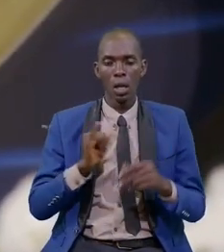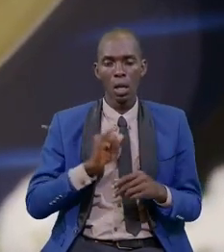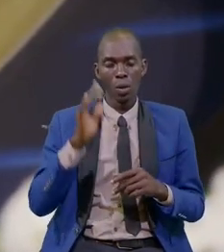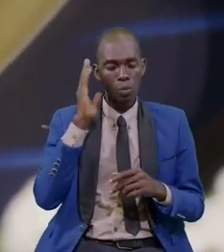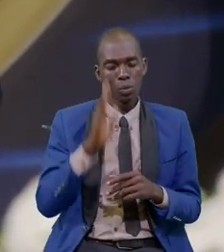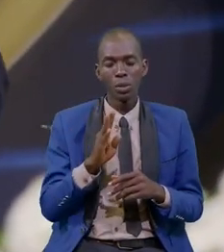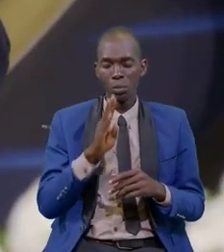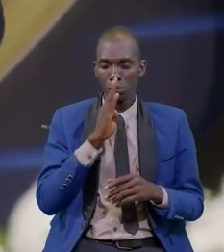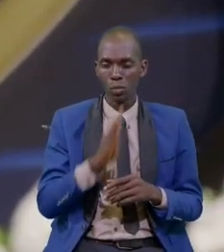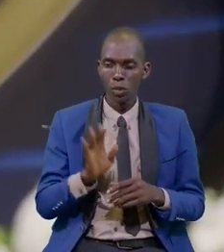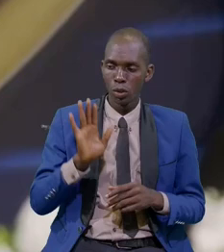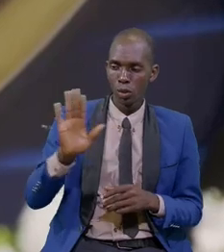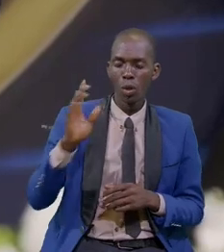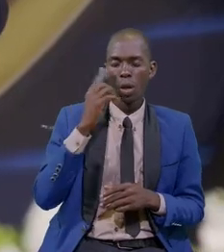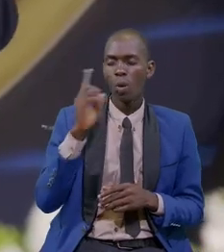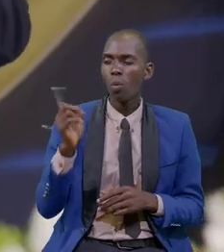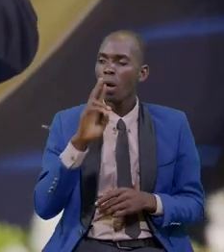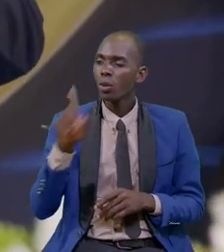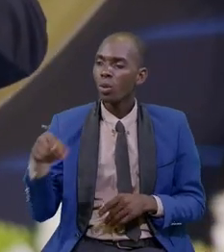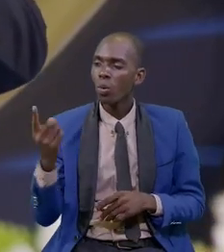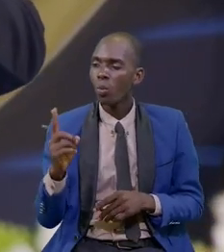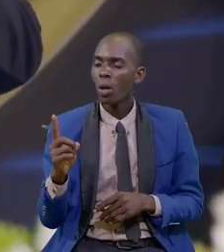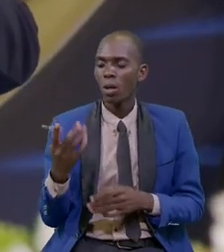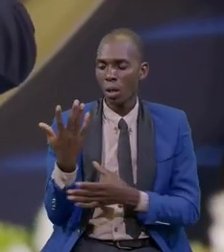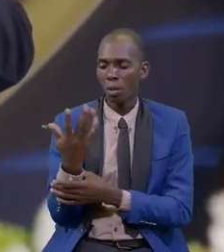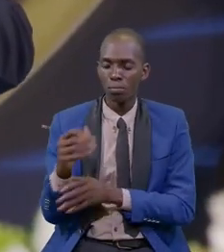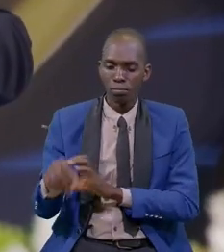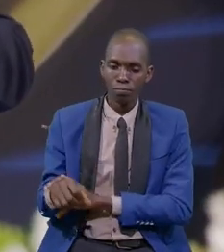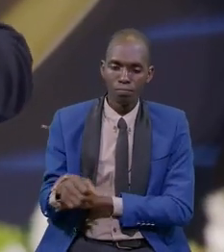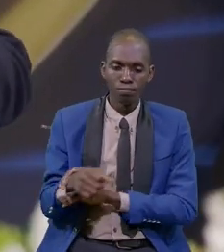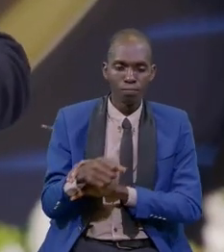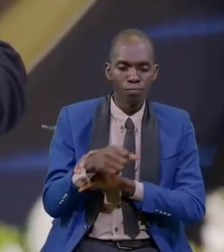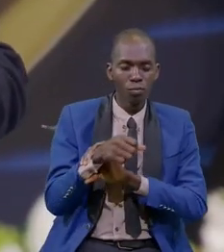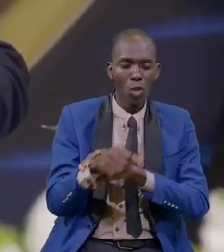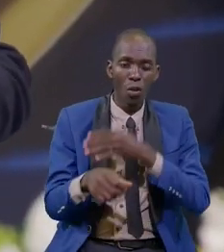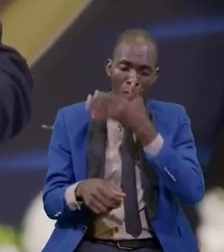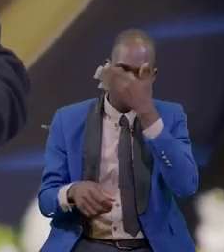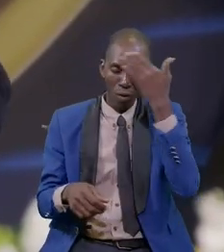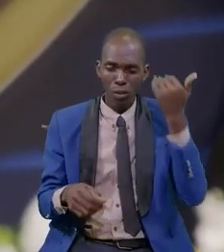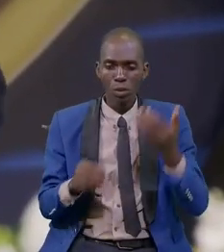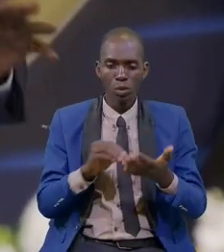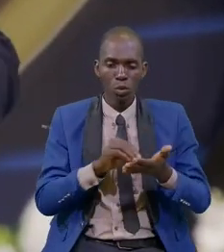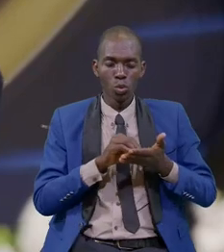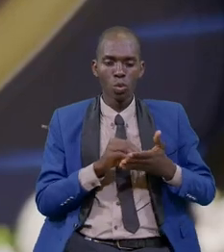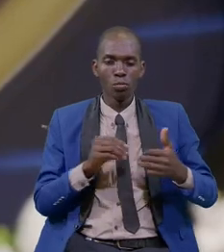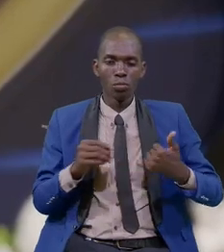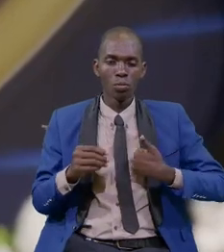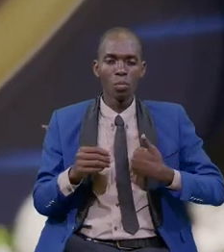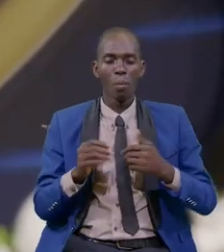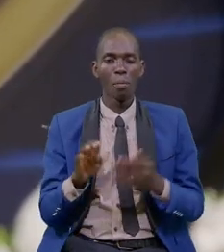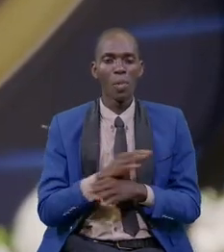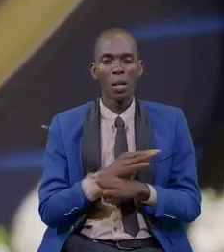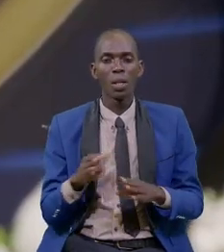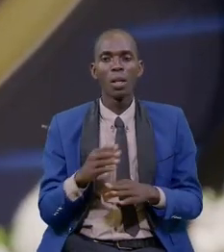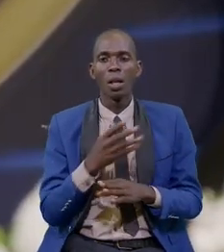œil. Où est-ce que tu veux aller? Et il tient la main de l'aveugle. Il oublie son affaire, il oublie son programme, il oublie là où il veut